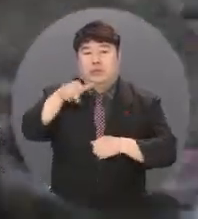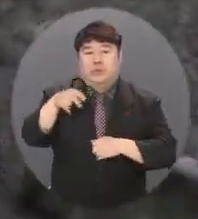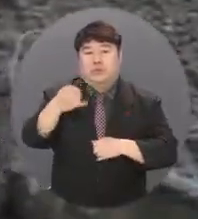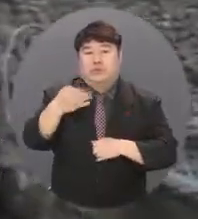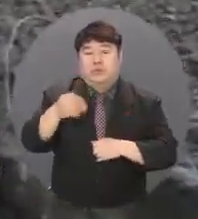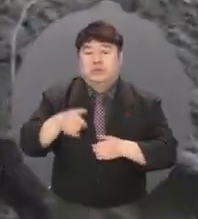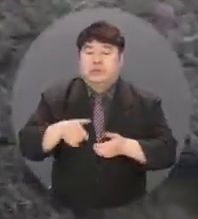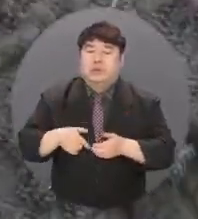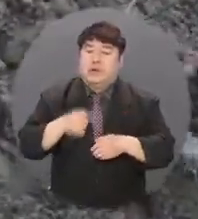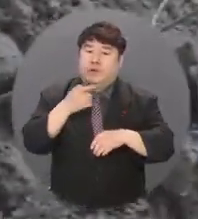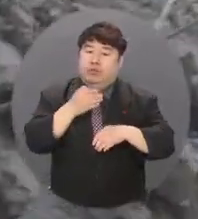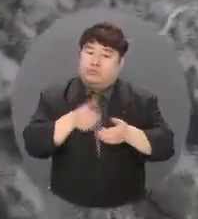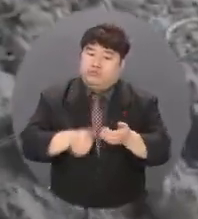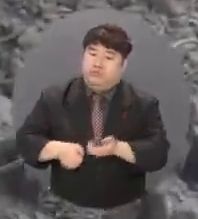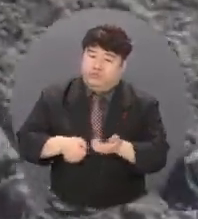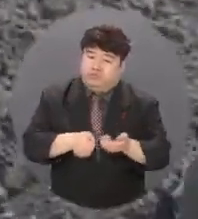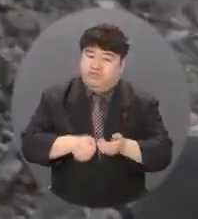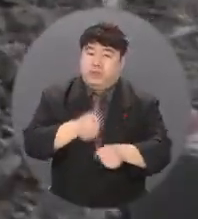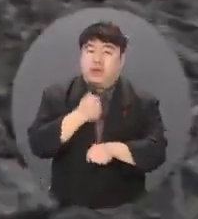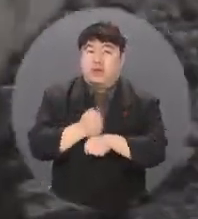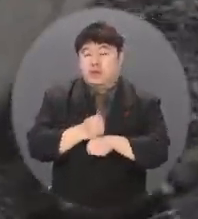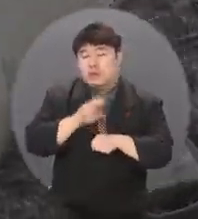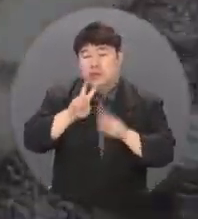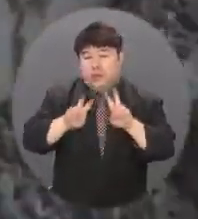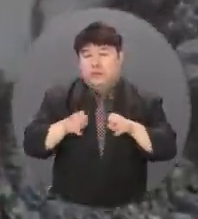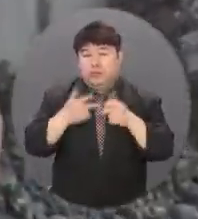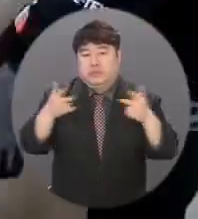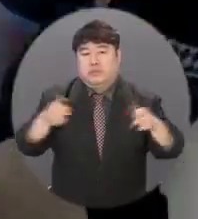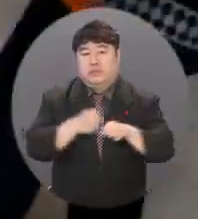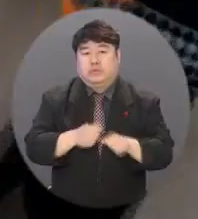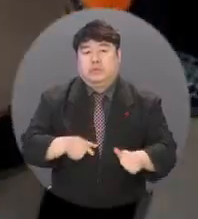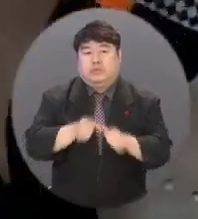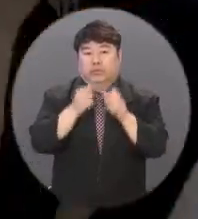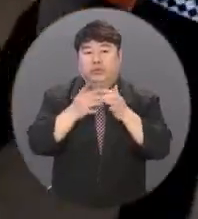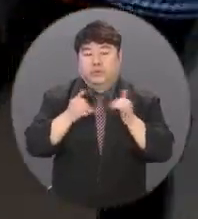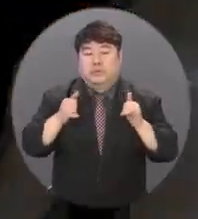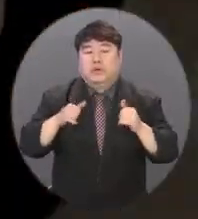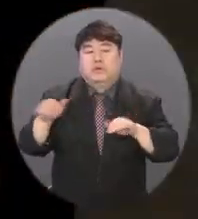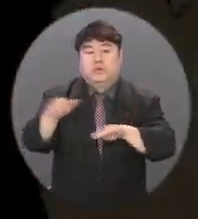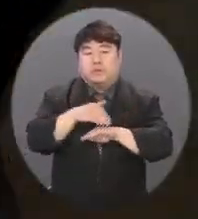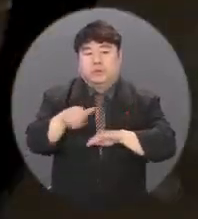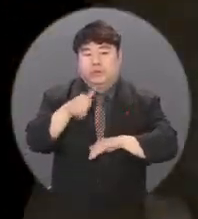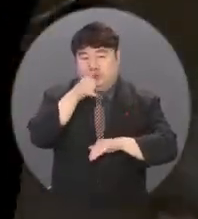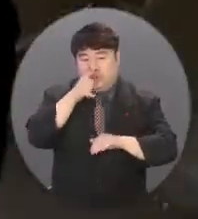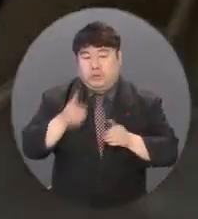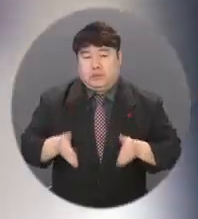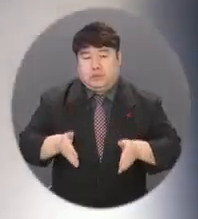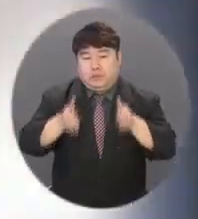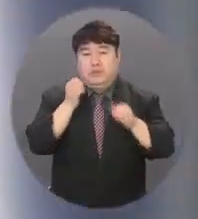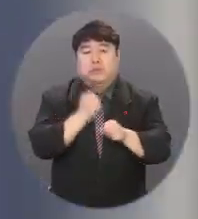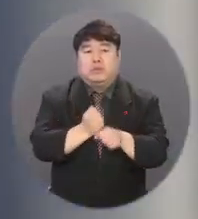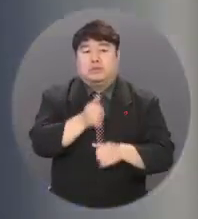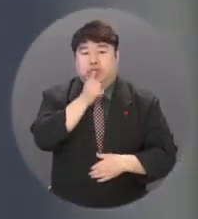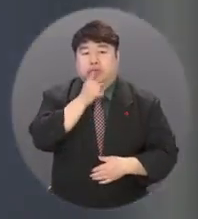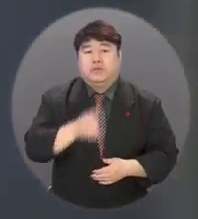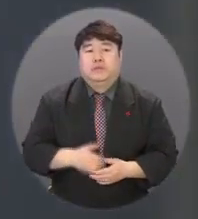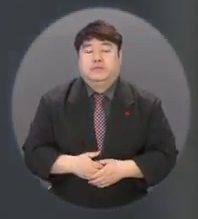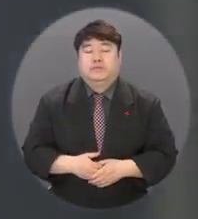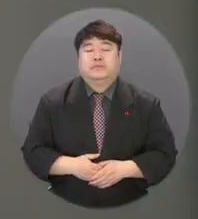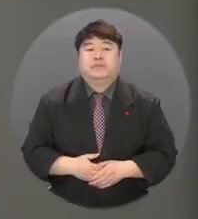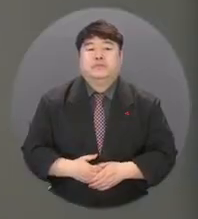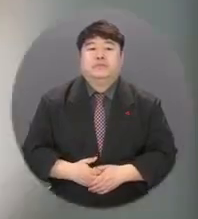절 단계를 통해서 제거하고 27층 n 구조대원들이 드나들 수 있는 진입로 까지 만들고 있습니다